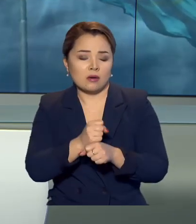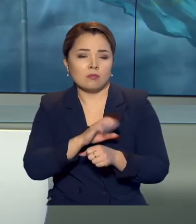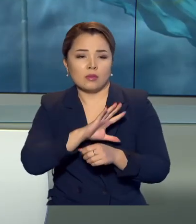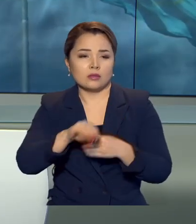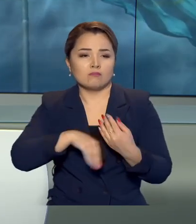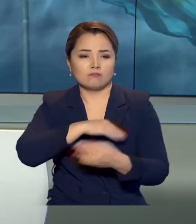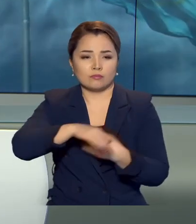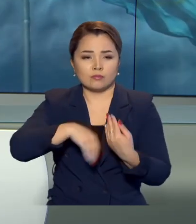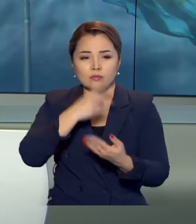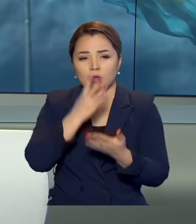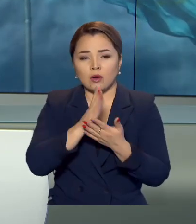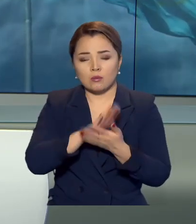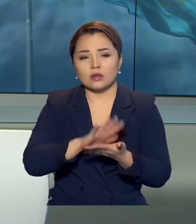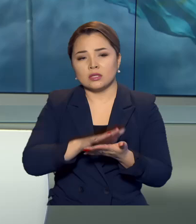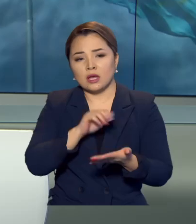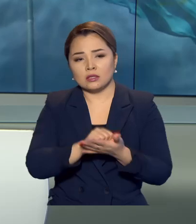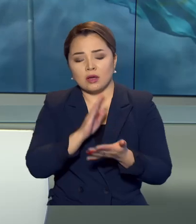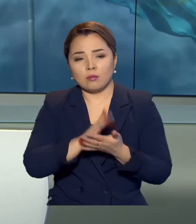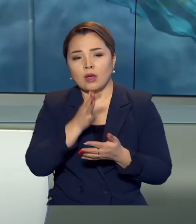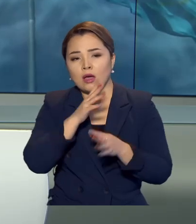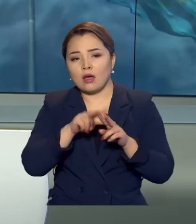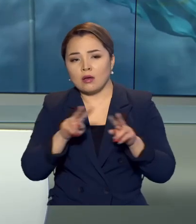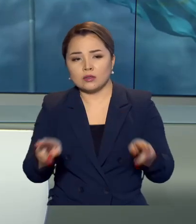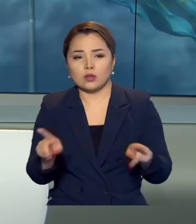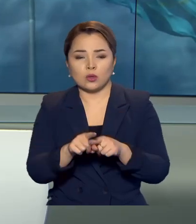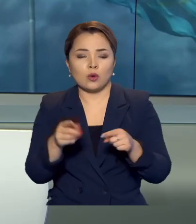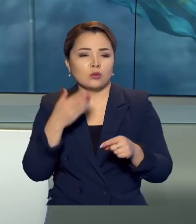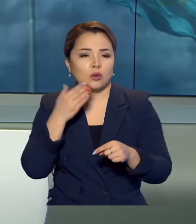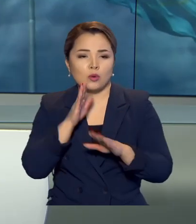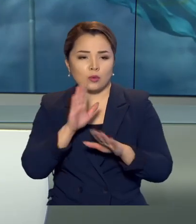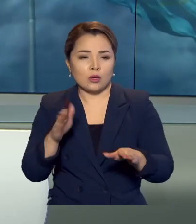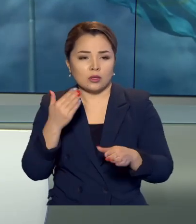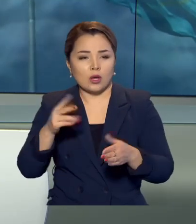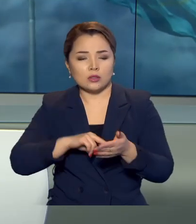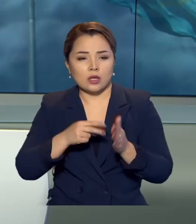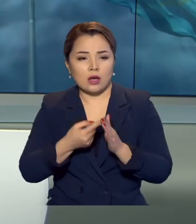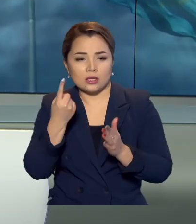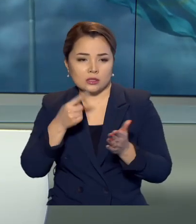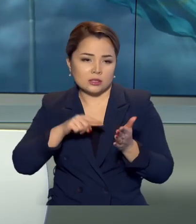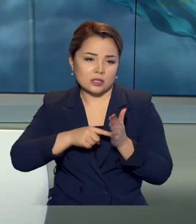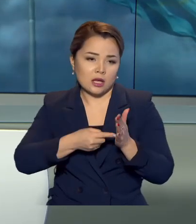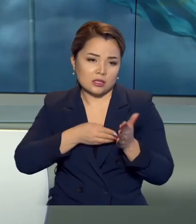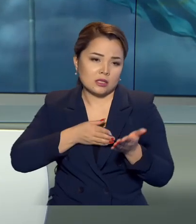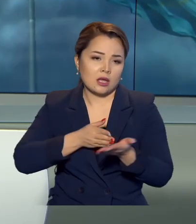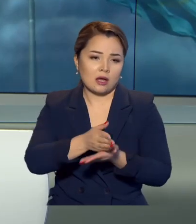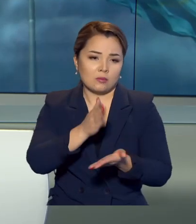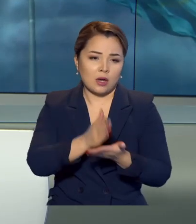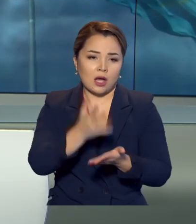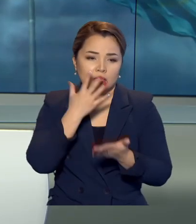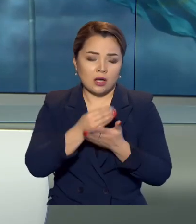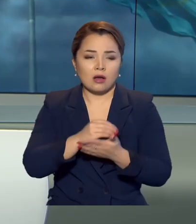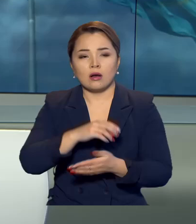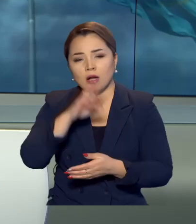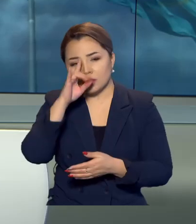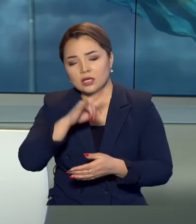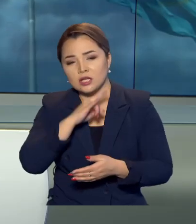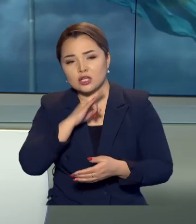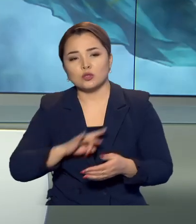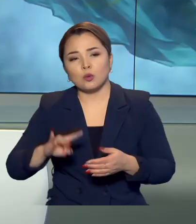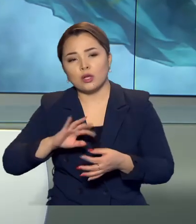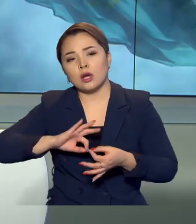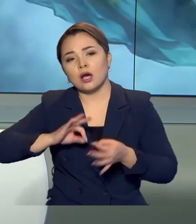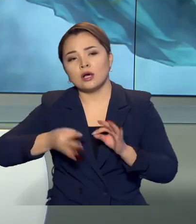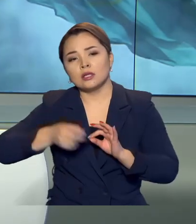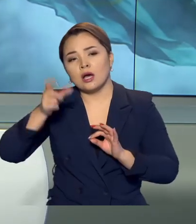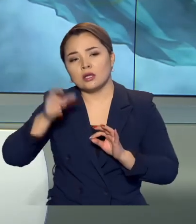бір мезетте іске асыру оңай шаруа емес. Нақты бір жоспар болған. Қазақстан Республикасының мемлекеттік хатшысы Ерлан Қарин